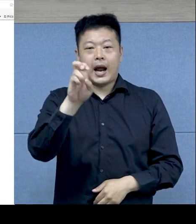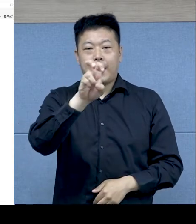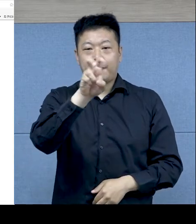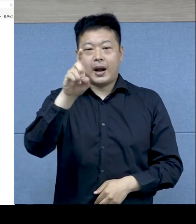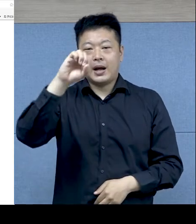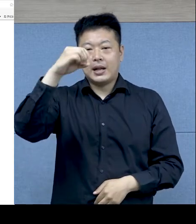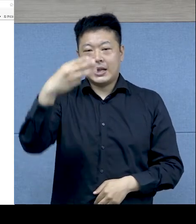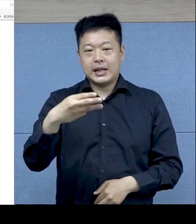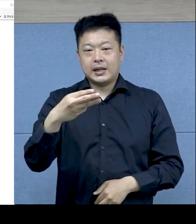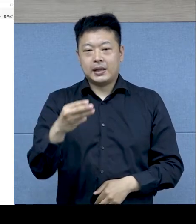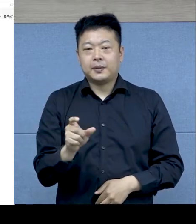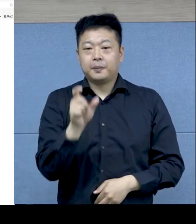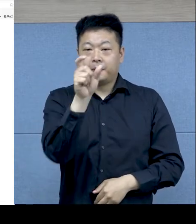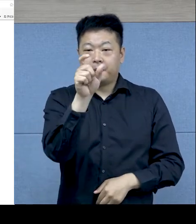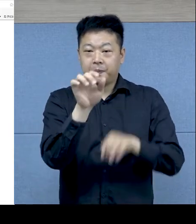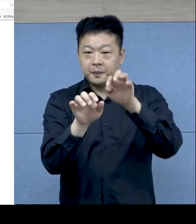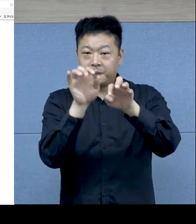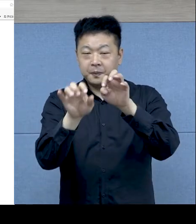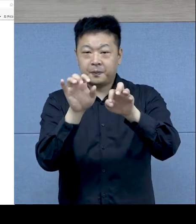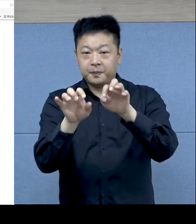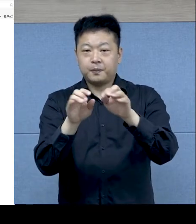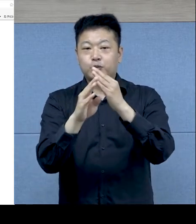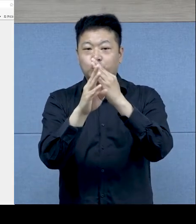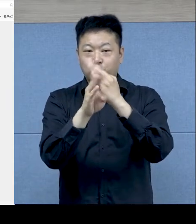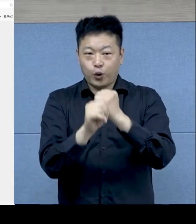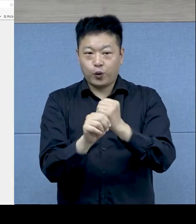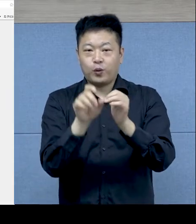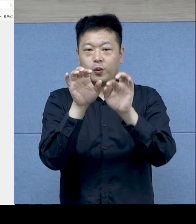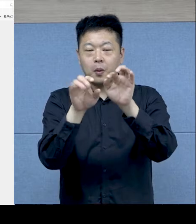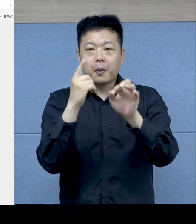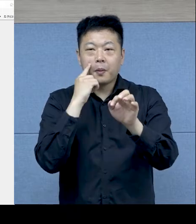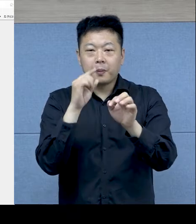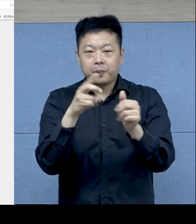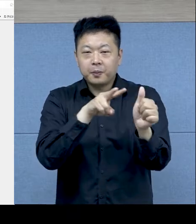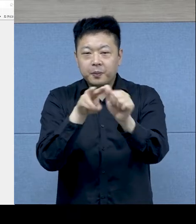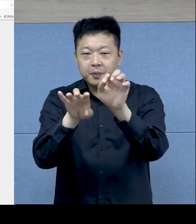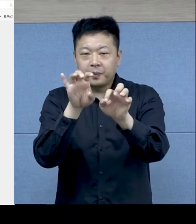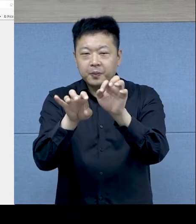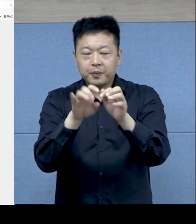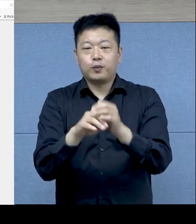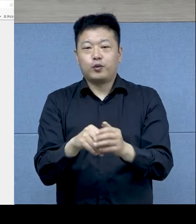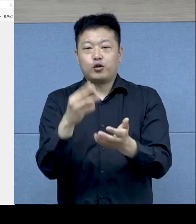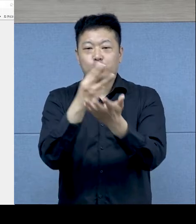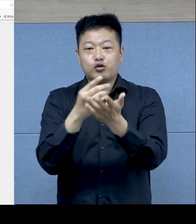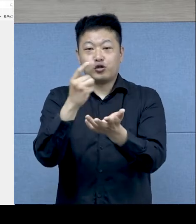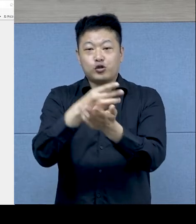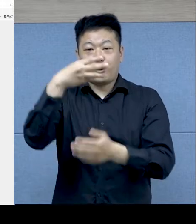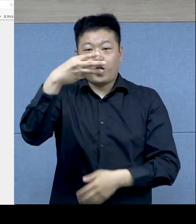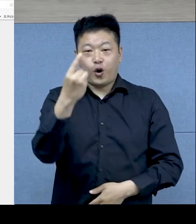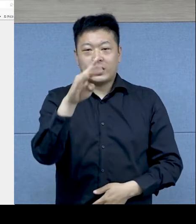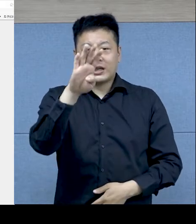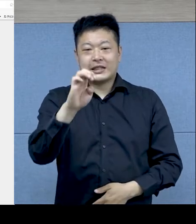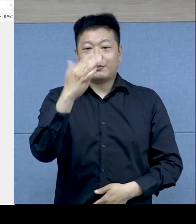마을 주소는 일단 저희 센터 주소로 해보도록 하겠습니다. 수유로